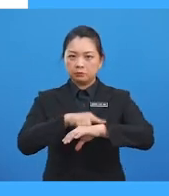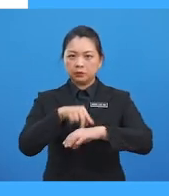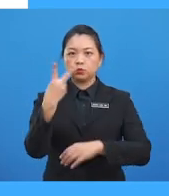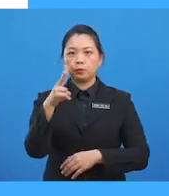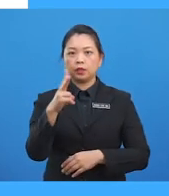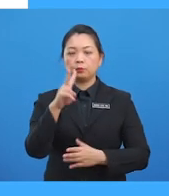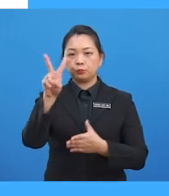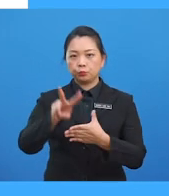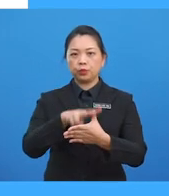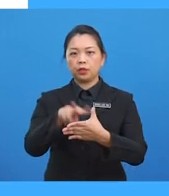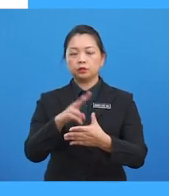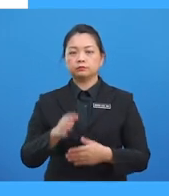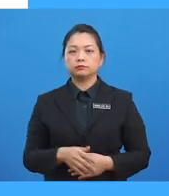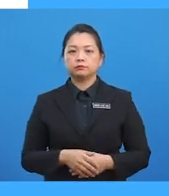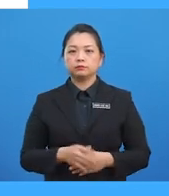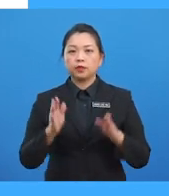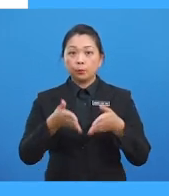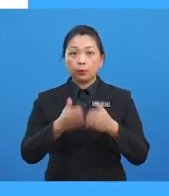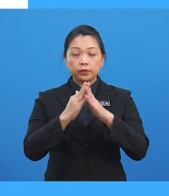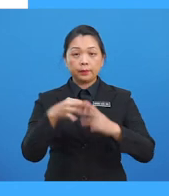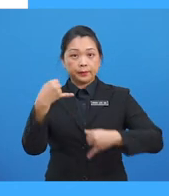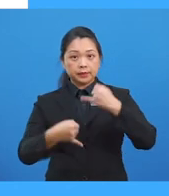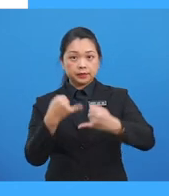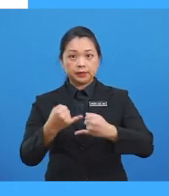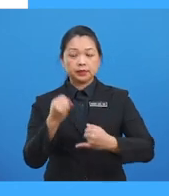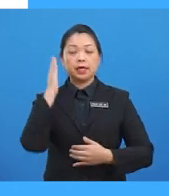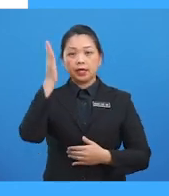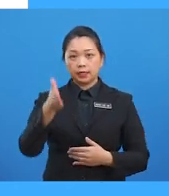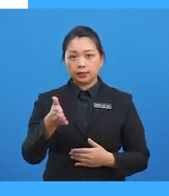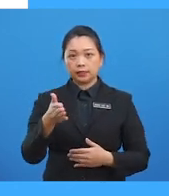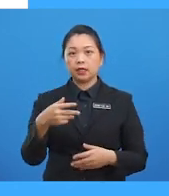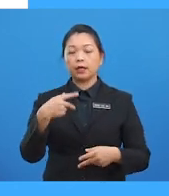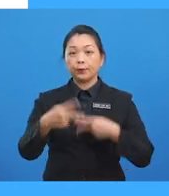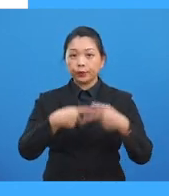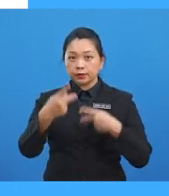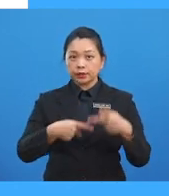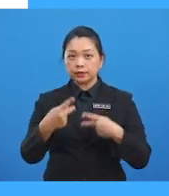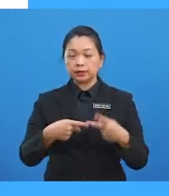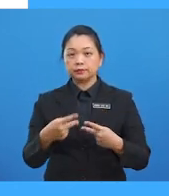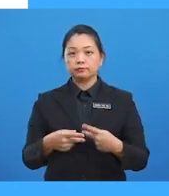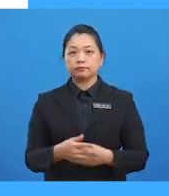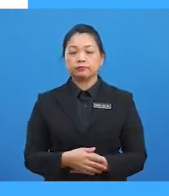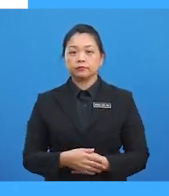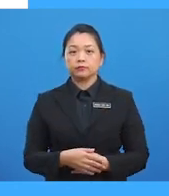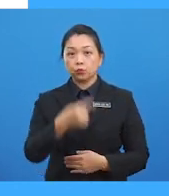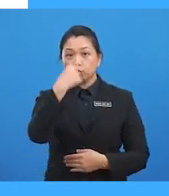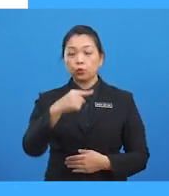kelima, permohonan yang diterima akan melalui proses pewartaan dalam tempoh 2 bulan untuk bangkangan. Jika tiada